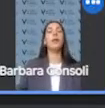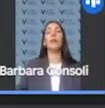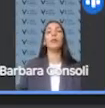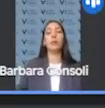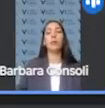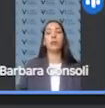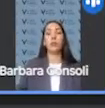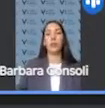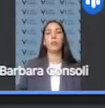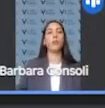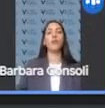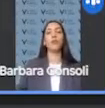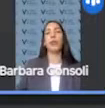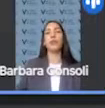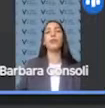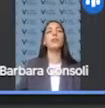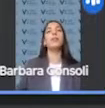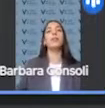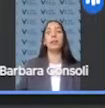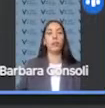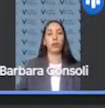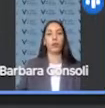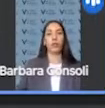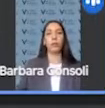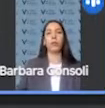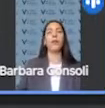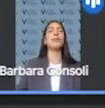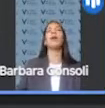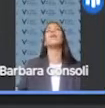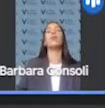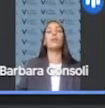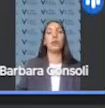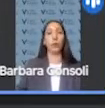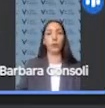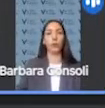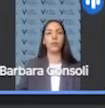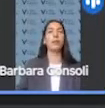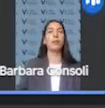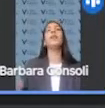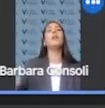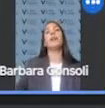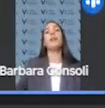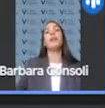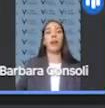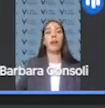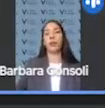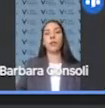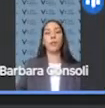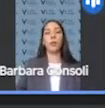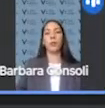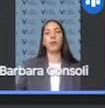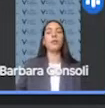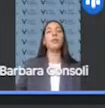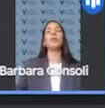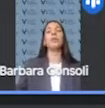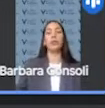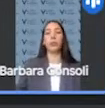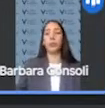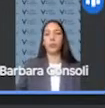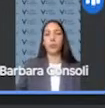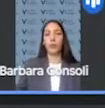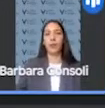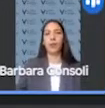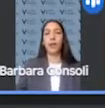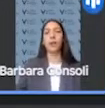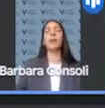corsi. Molto spesso, ad esempio, gli studenti si iscrivono a giurisprudenza, non seguono i corsi e vengono, ad esempio, all'università soltanto